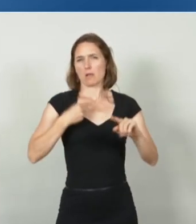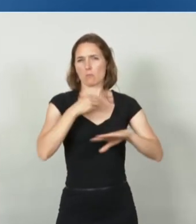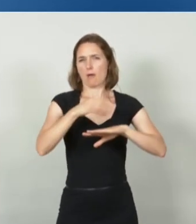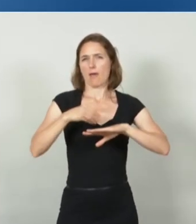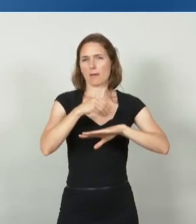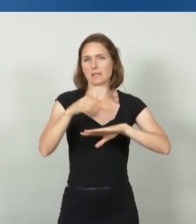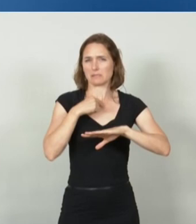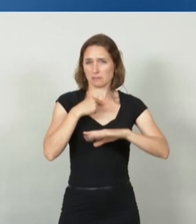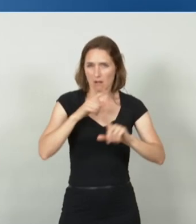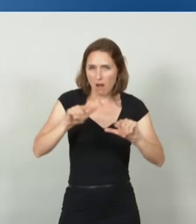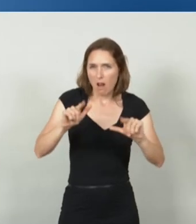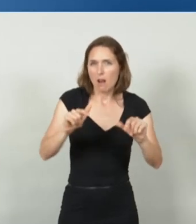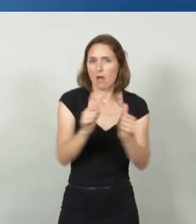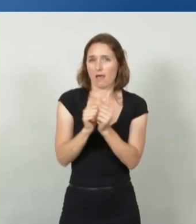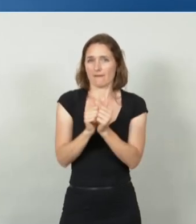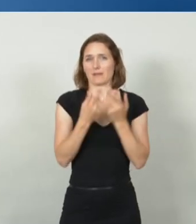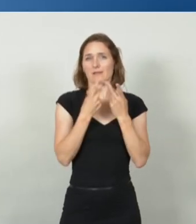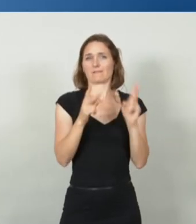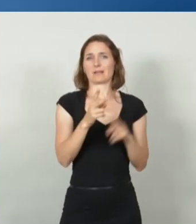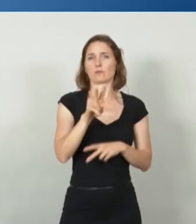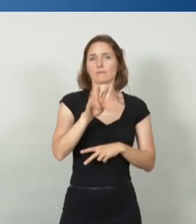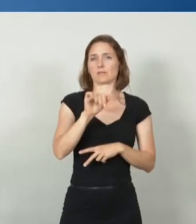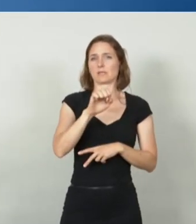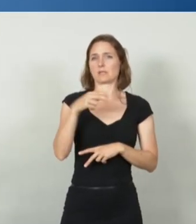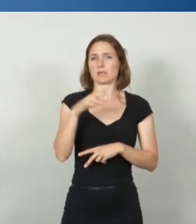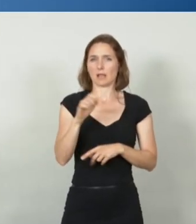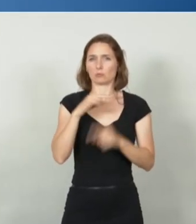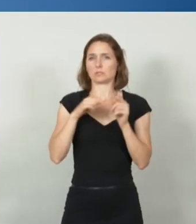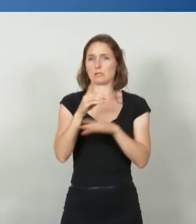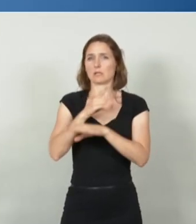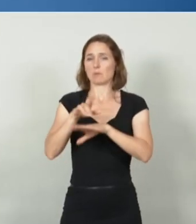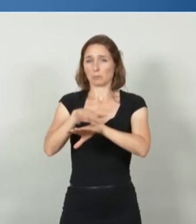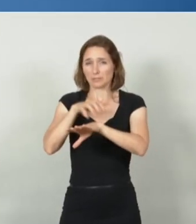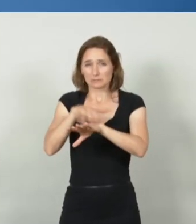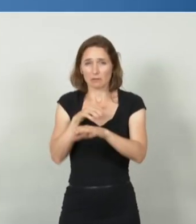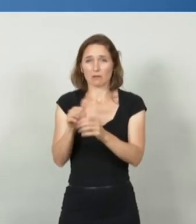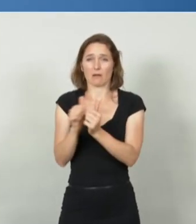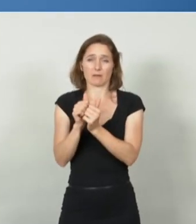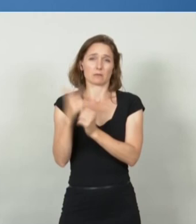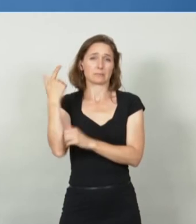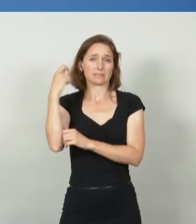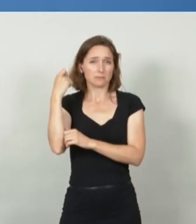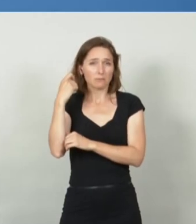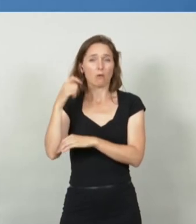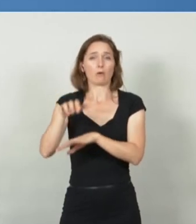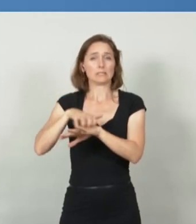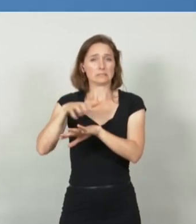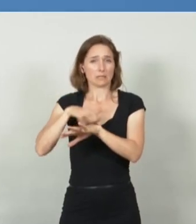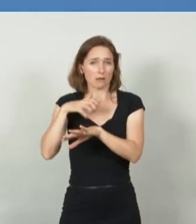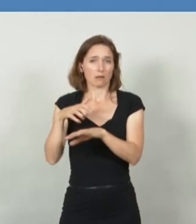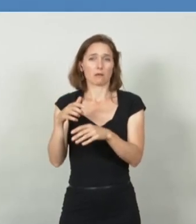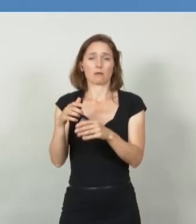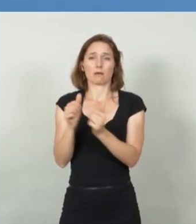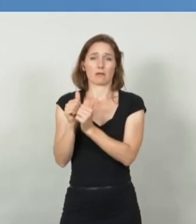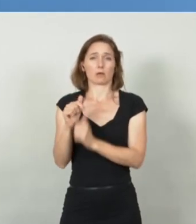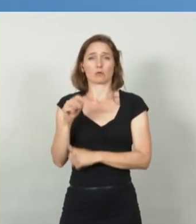avec le département de l'Isère le président dit forcément de l'Isère et que Jean-Pierre Barbier elle le la semaine c'est